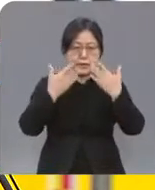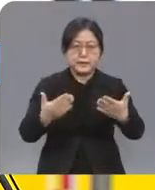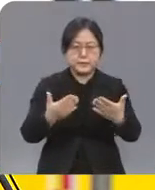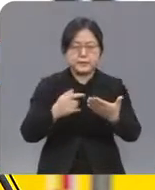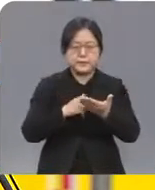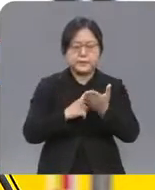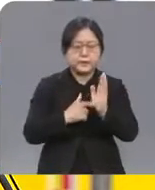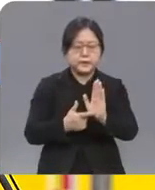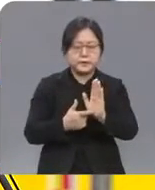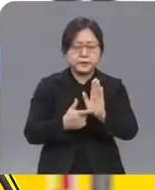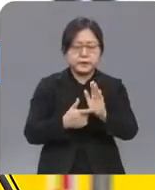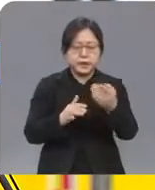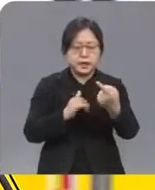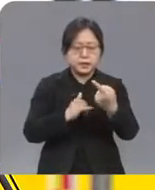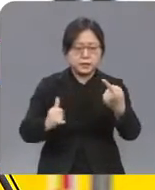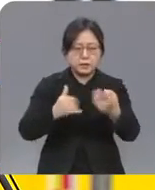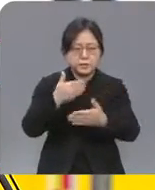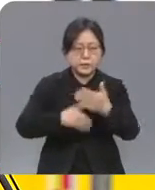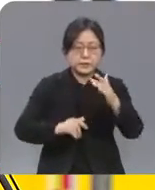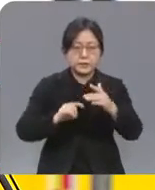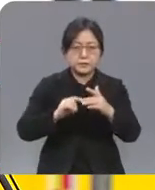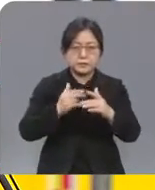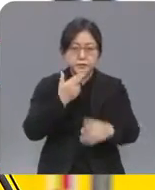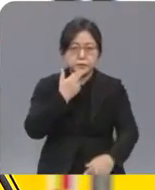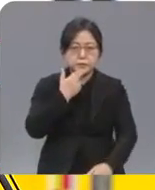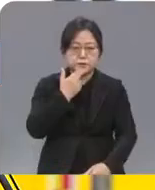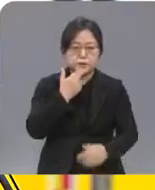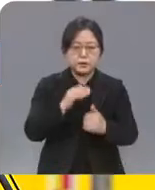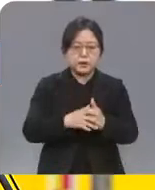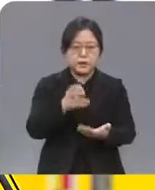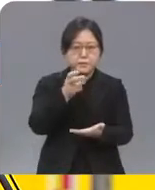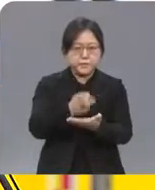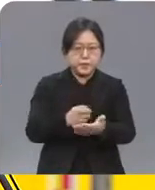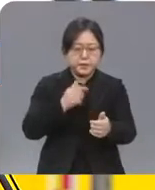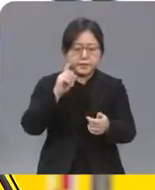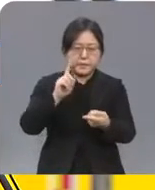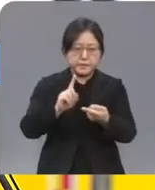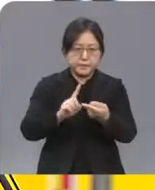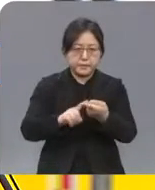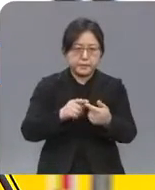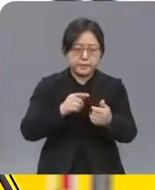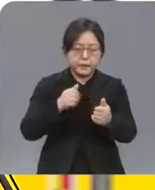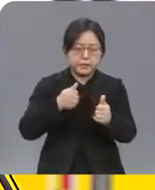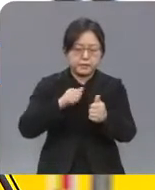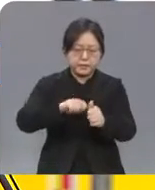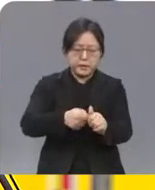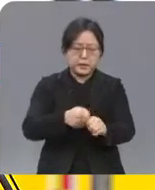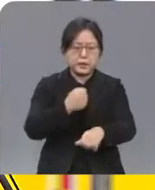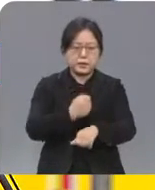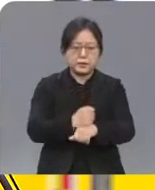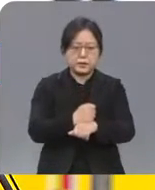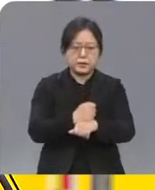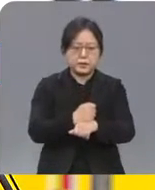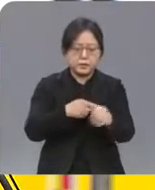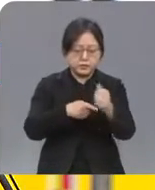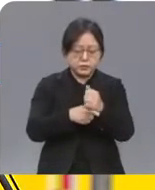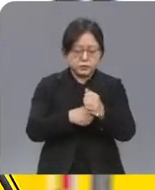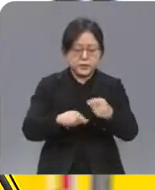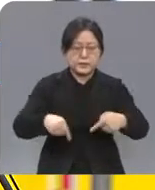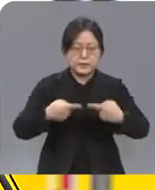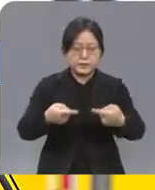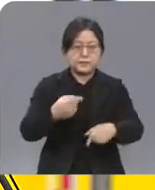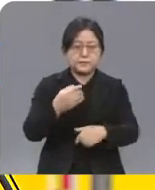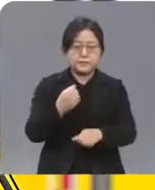가려내어 한 명도 빠짐없이 합당한 처벌을 받아야 한다는 각오로 수사에